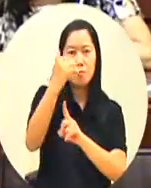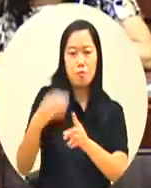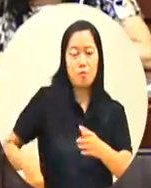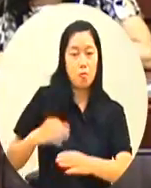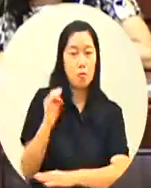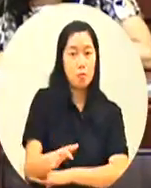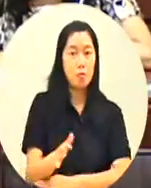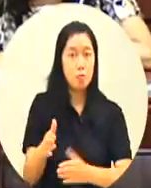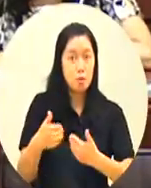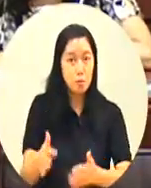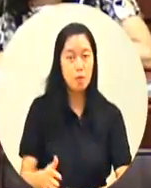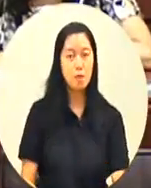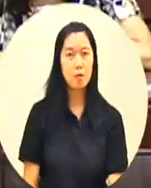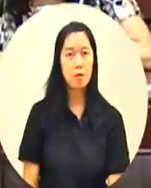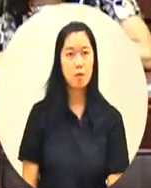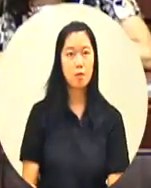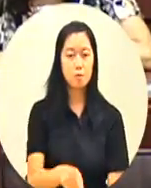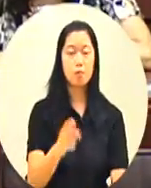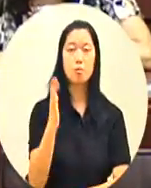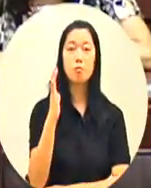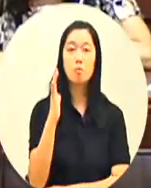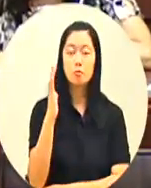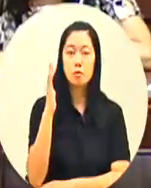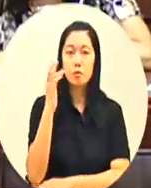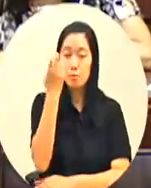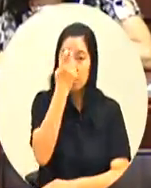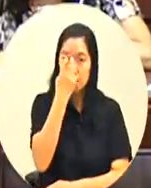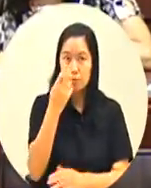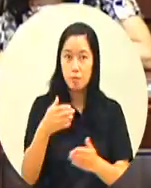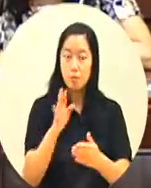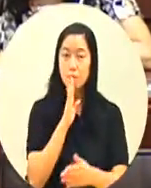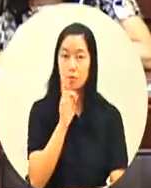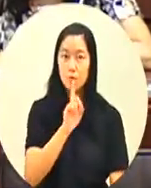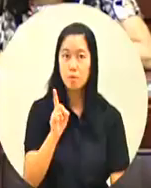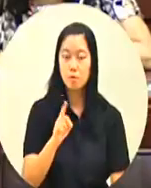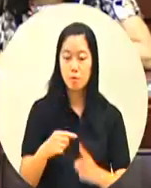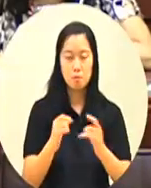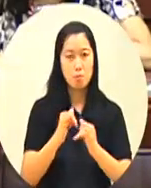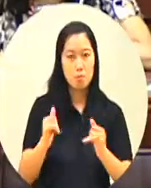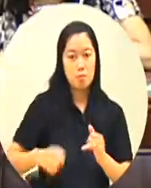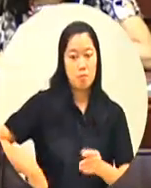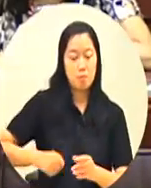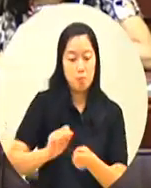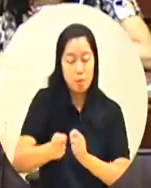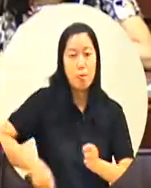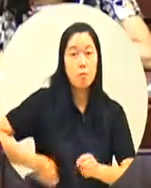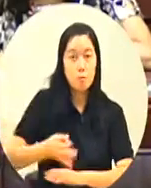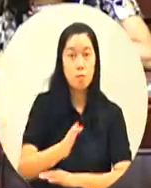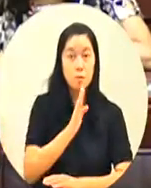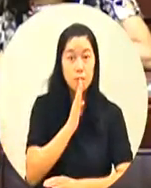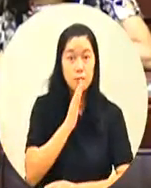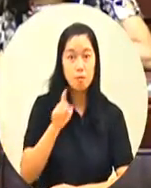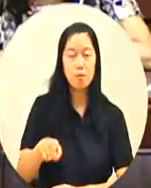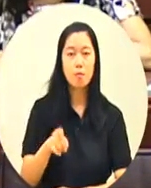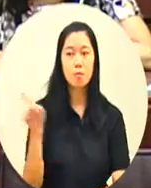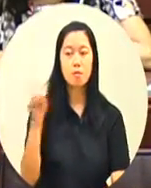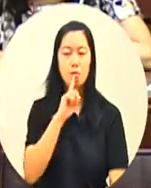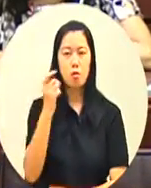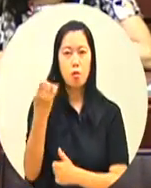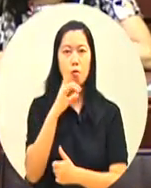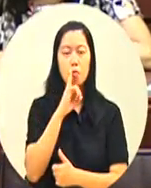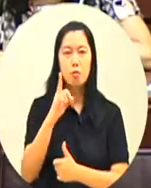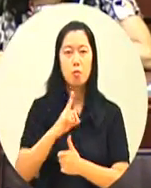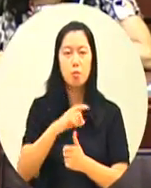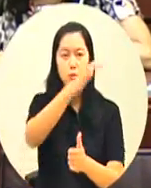毕竟政府手上的钱是人民的纳税钱，那他说他要去找银行来出，之前的做法是找银行来拿一